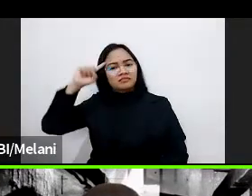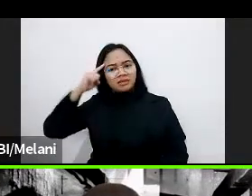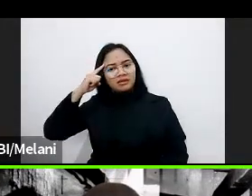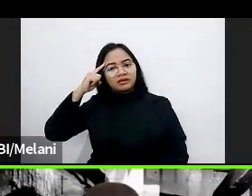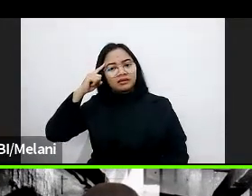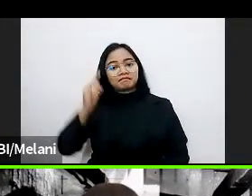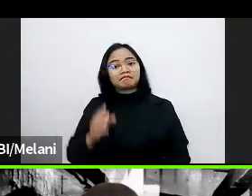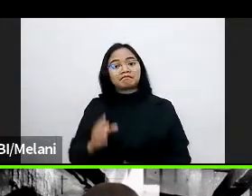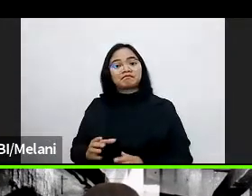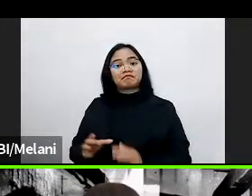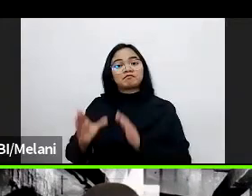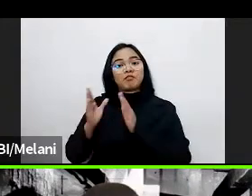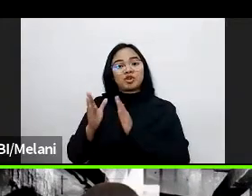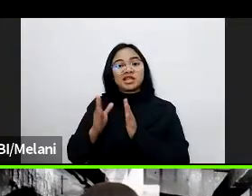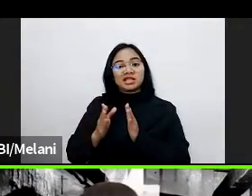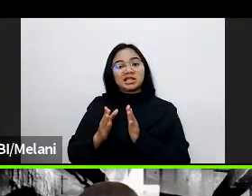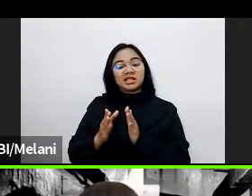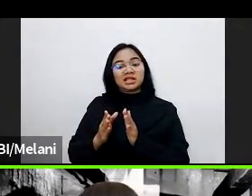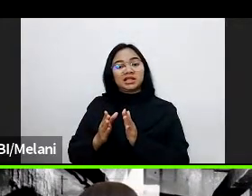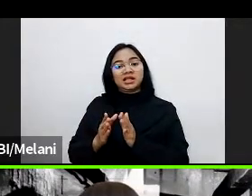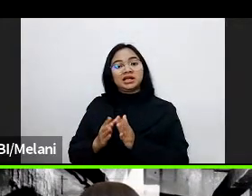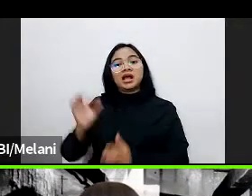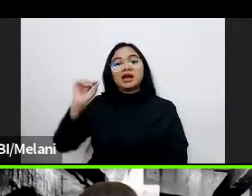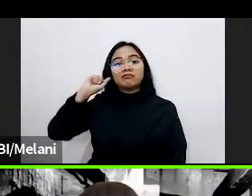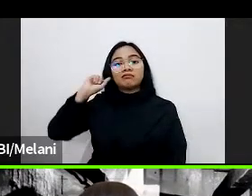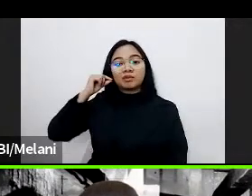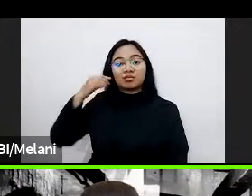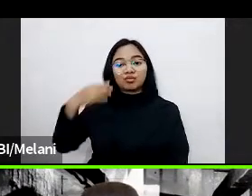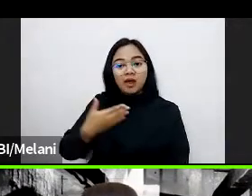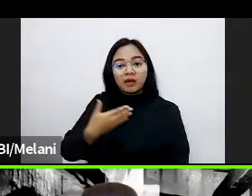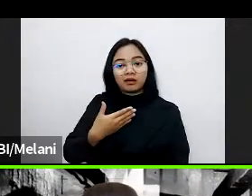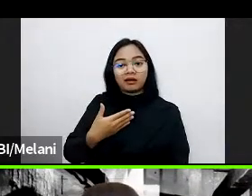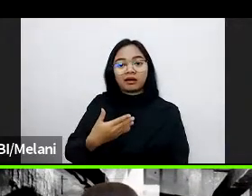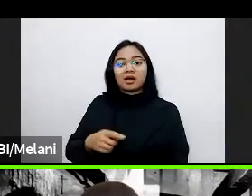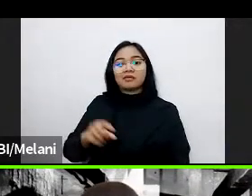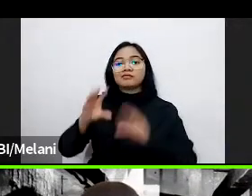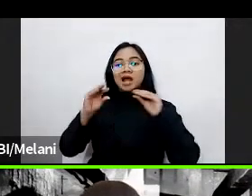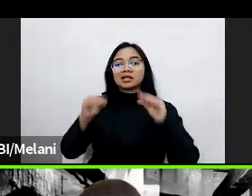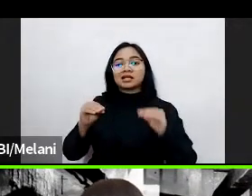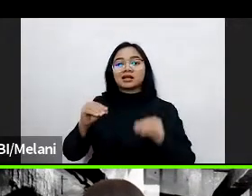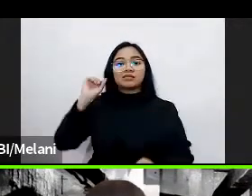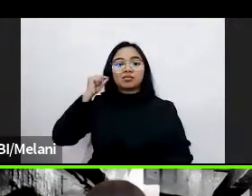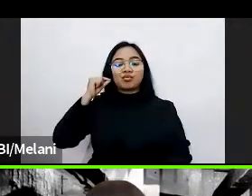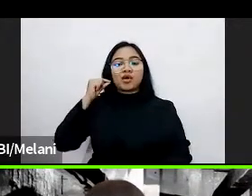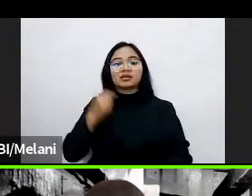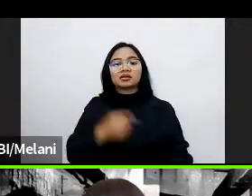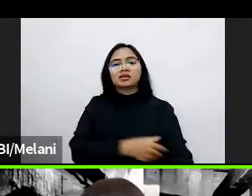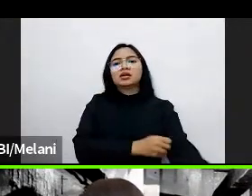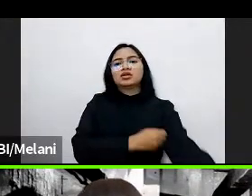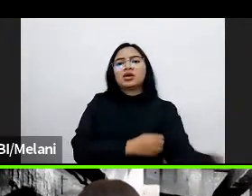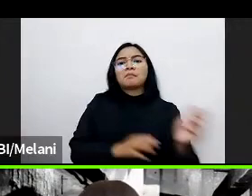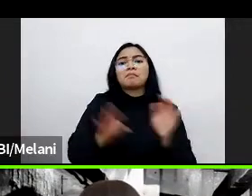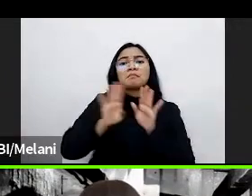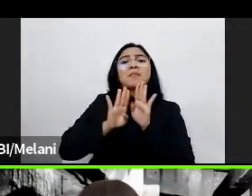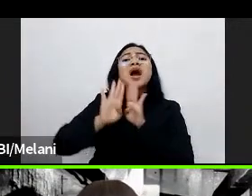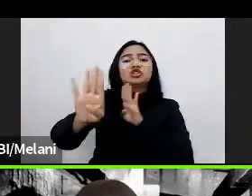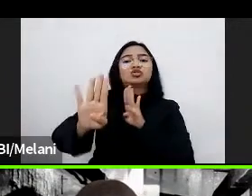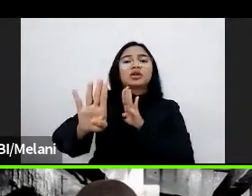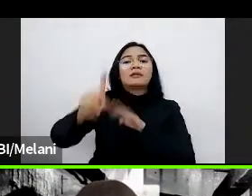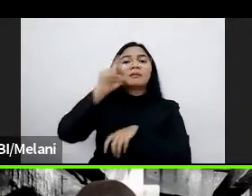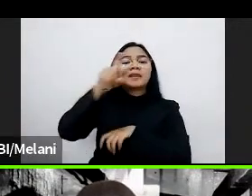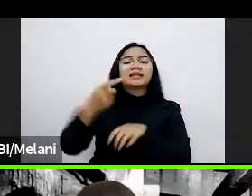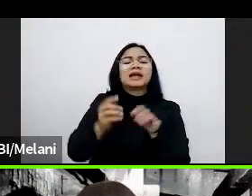posisi akademisi perempuan ini mendorong kita untuk mengajukan pertanyaan yang lebih luas